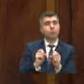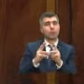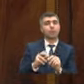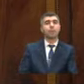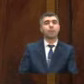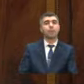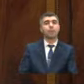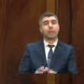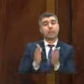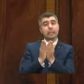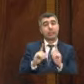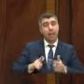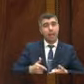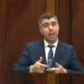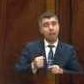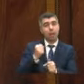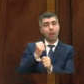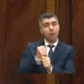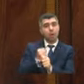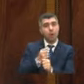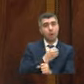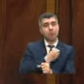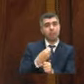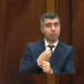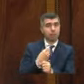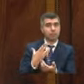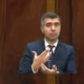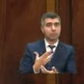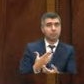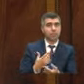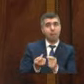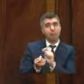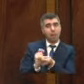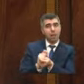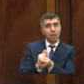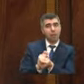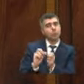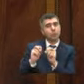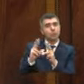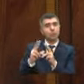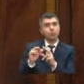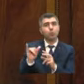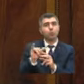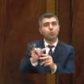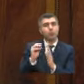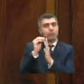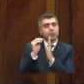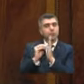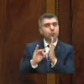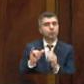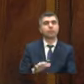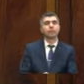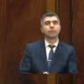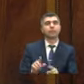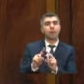وفيها التعليم والشغل والصحة والشغل، بغيتي نغير هذه الأولوية نغيرها، إيش غادي ندير بلاصتها؟ قولوا لي. ثانيا